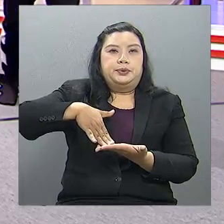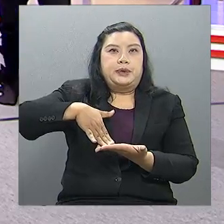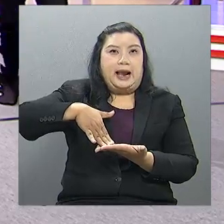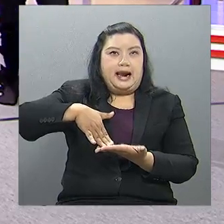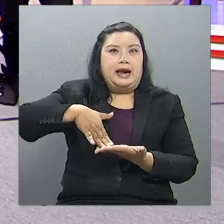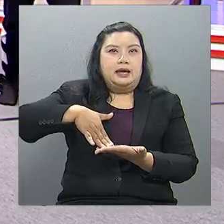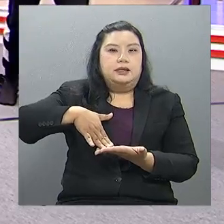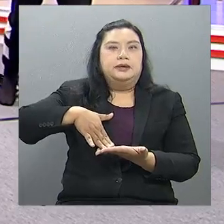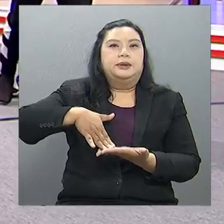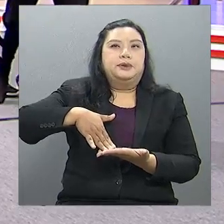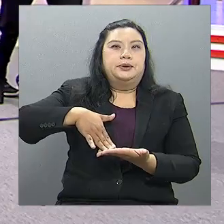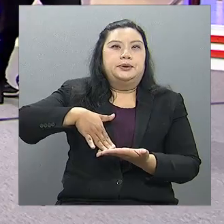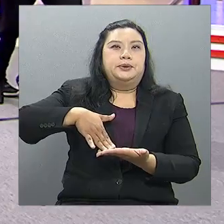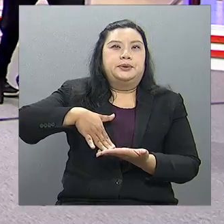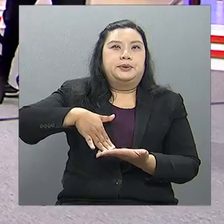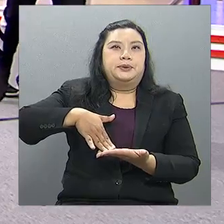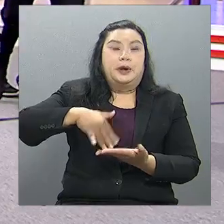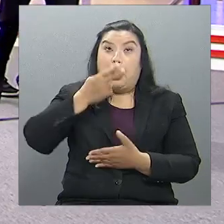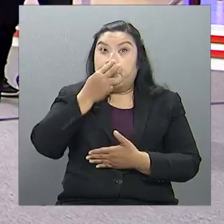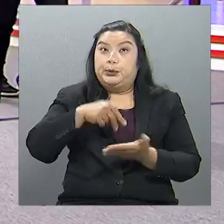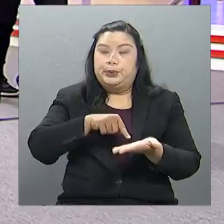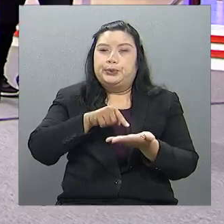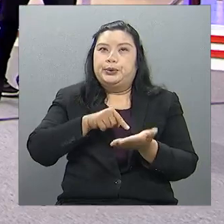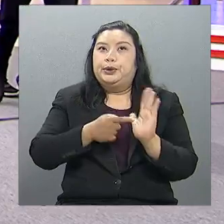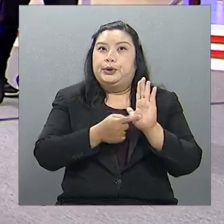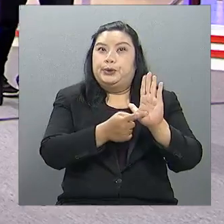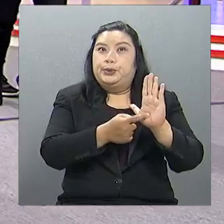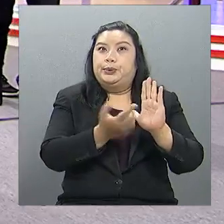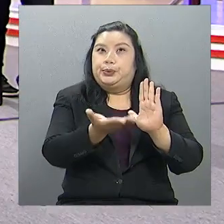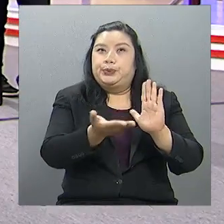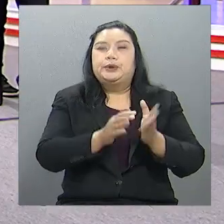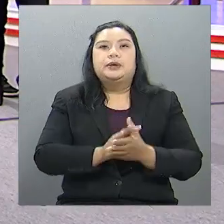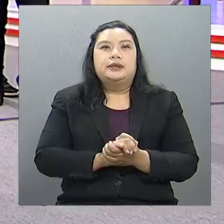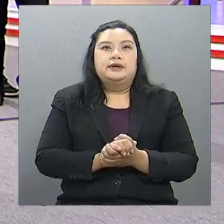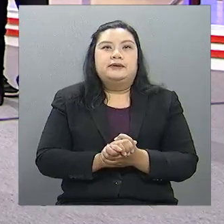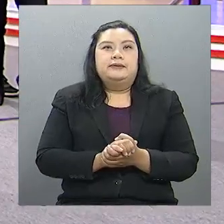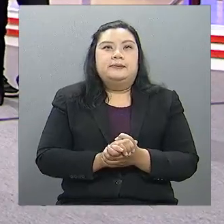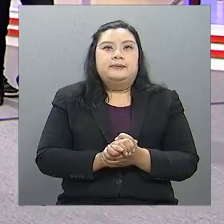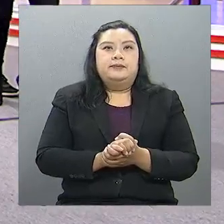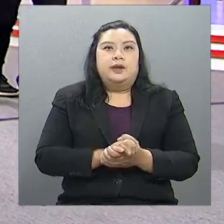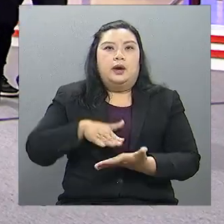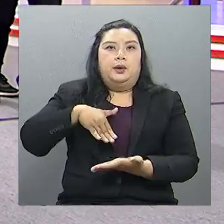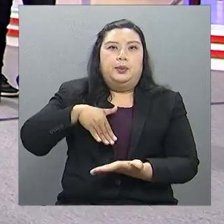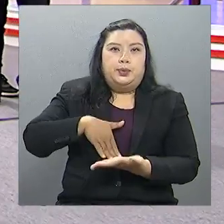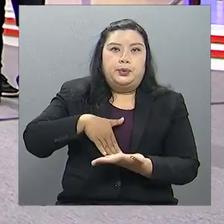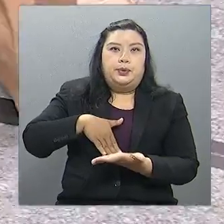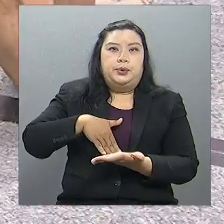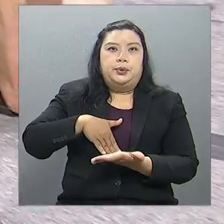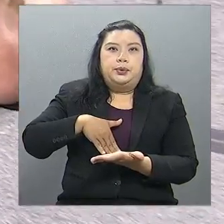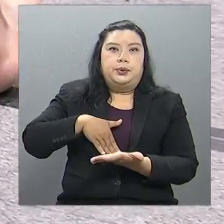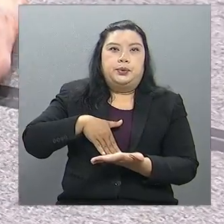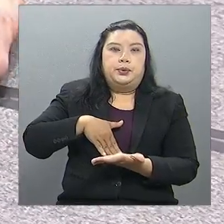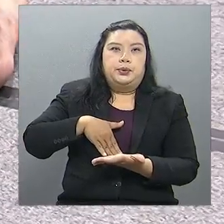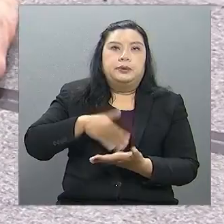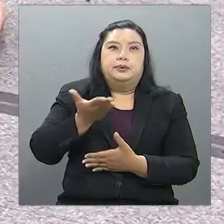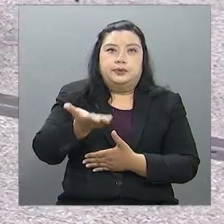ตัวส่งเปนๆเป็ตสงเตไหนกไม